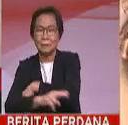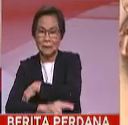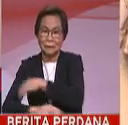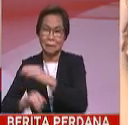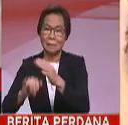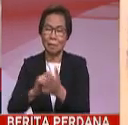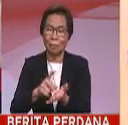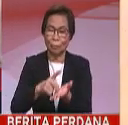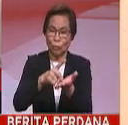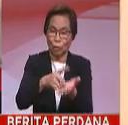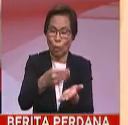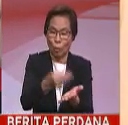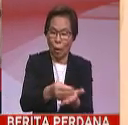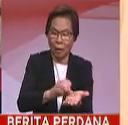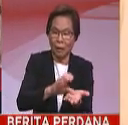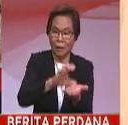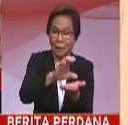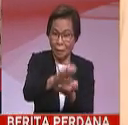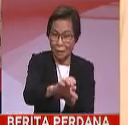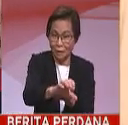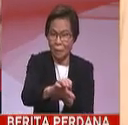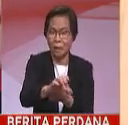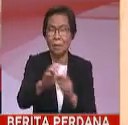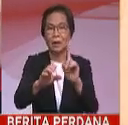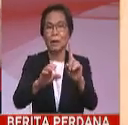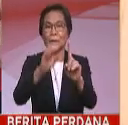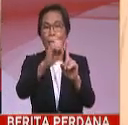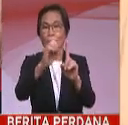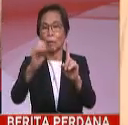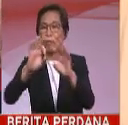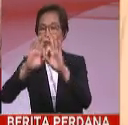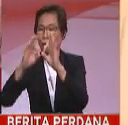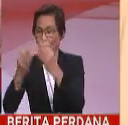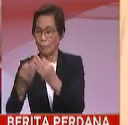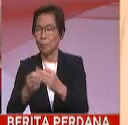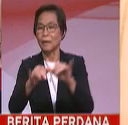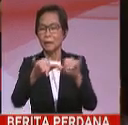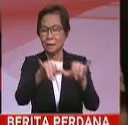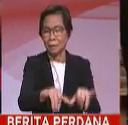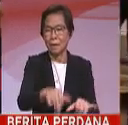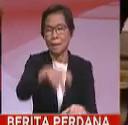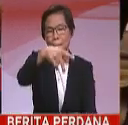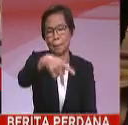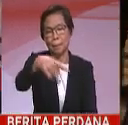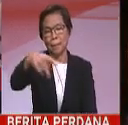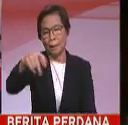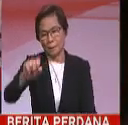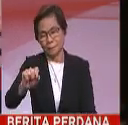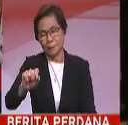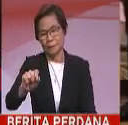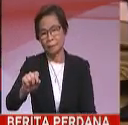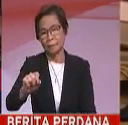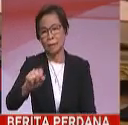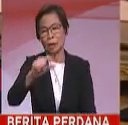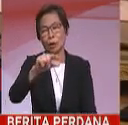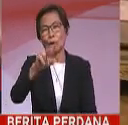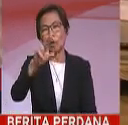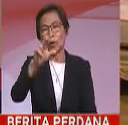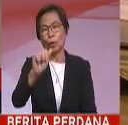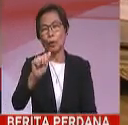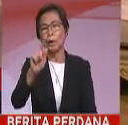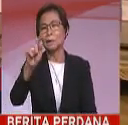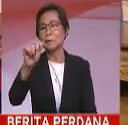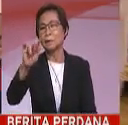Sumbangan peribadi berbentuk wang tunai itu diagihkan kepada 100 keluarga yang berlindung di pusat pemindahan sementara PPS Gual Tinggi